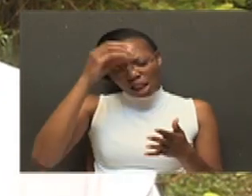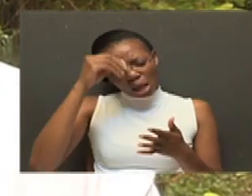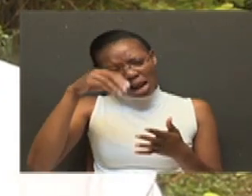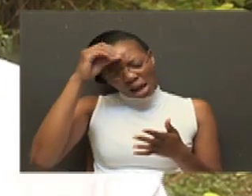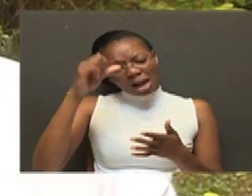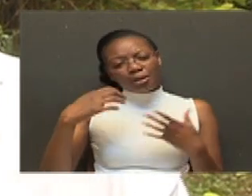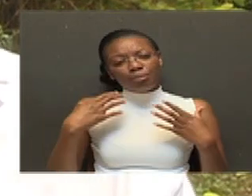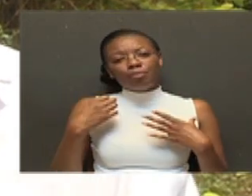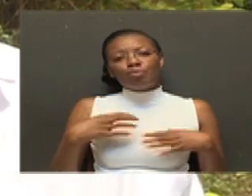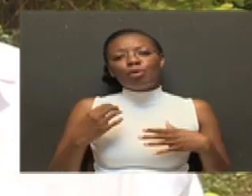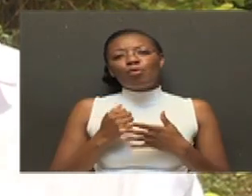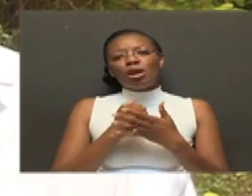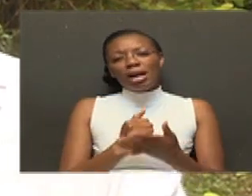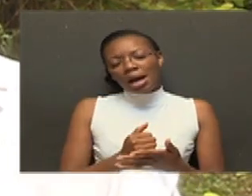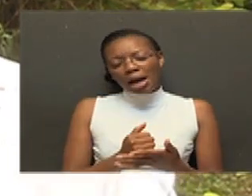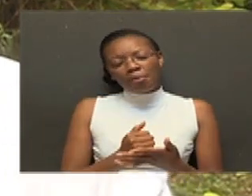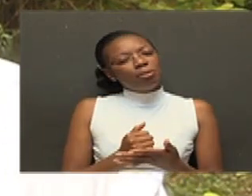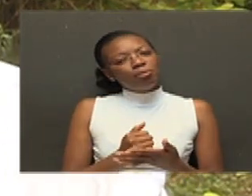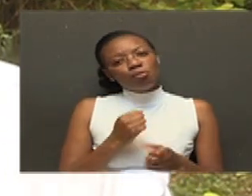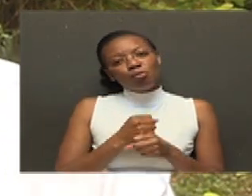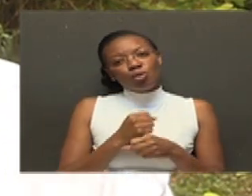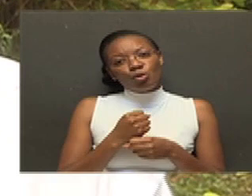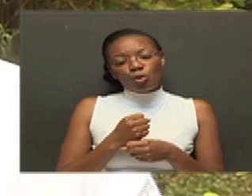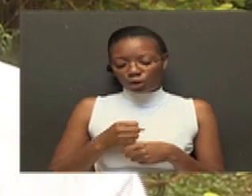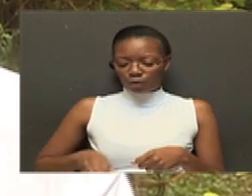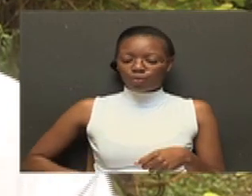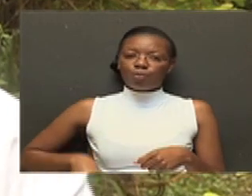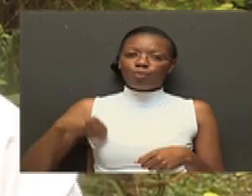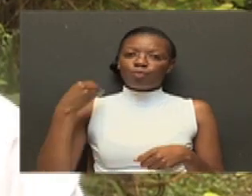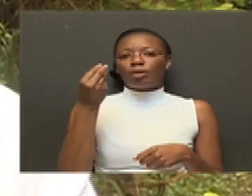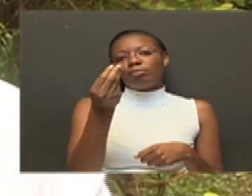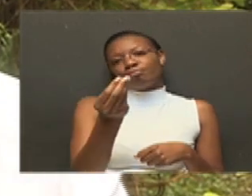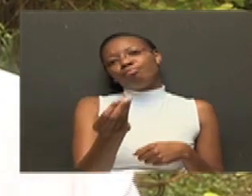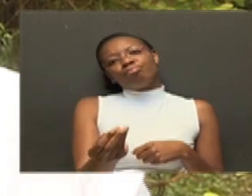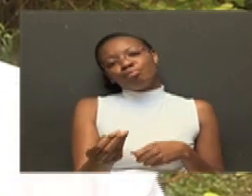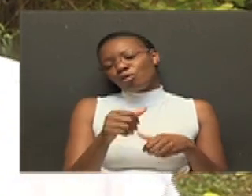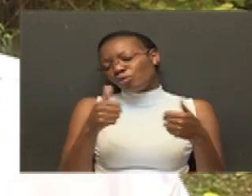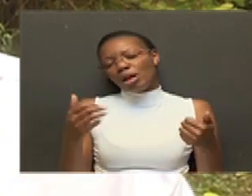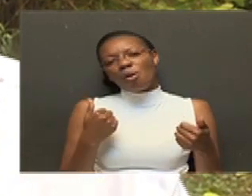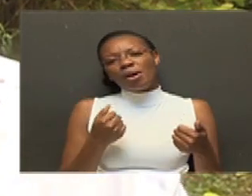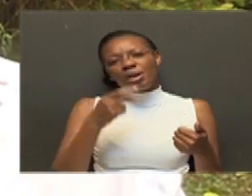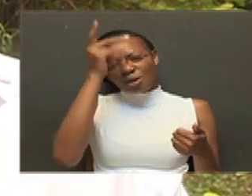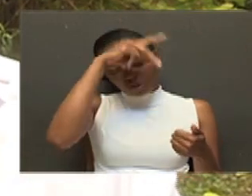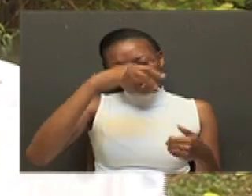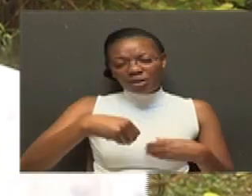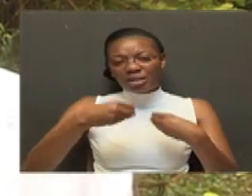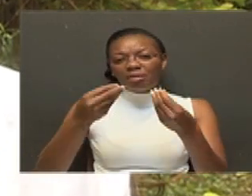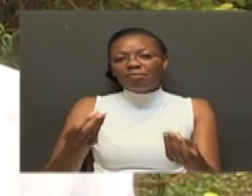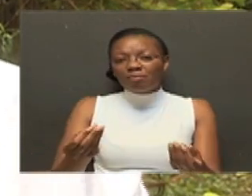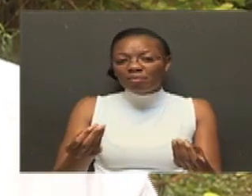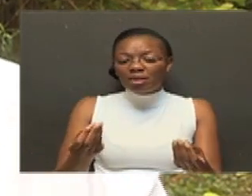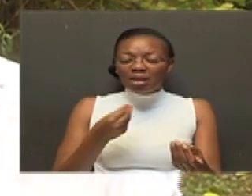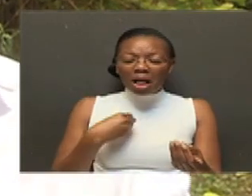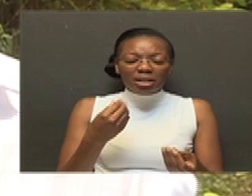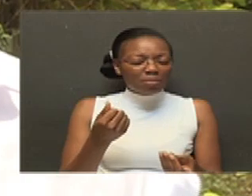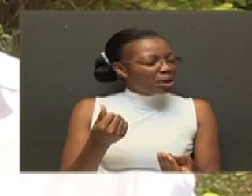tukasane kuwaambia hata deposit sometimes inaenda kwa mfuko yako because university maybe haijakupea sababu hii ni kitu ya interest ya botany